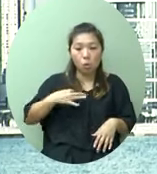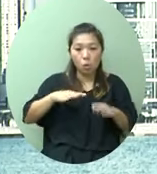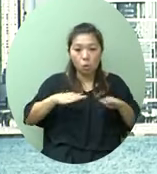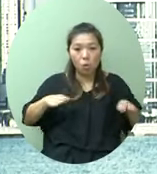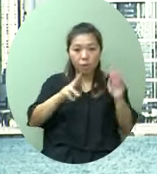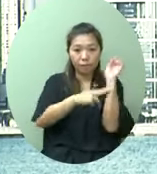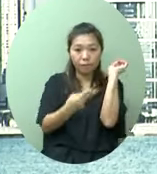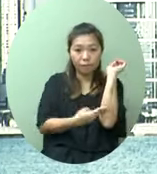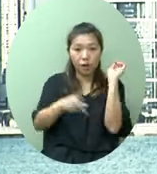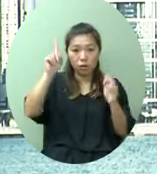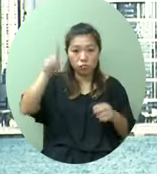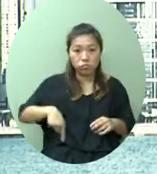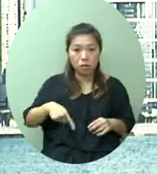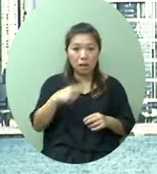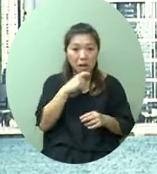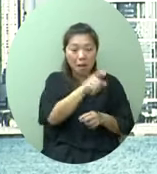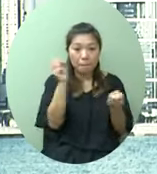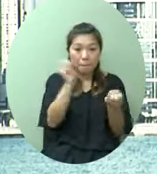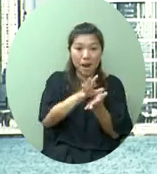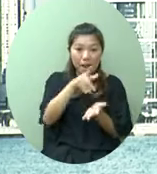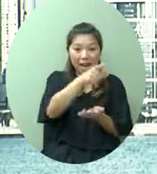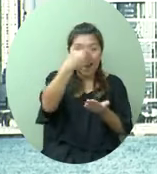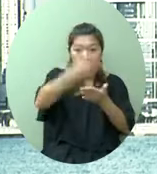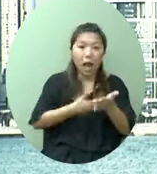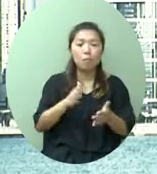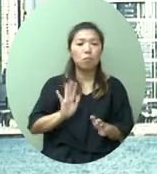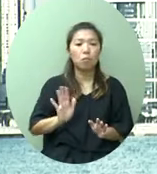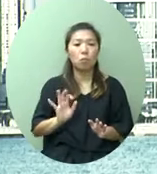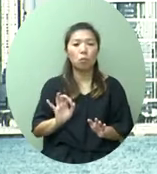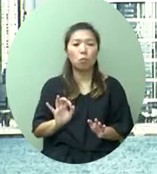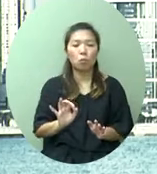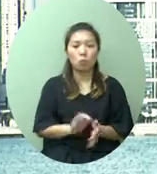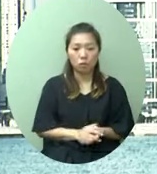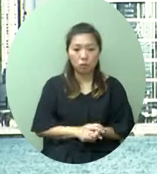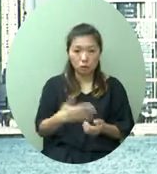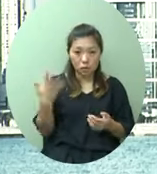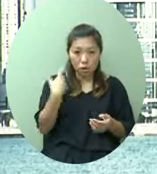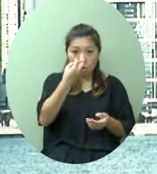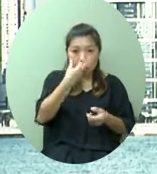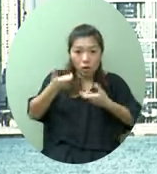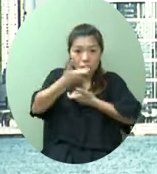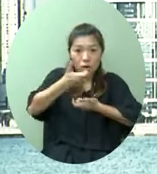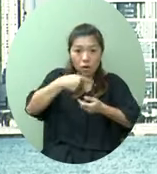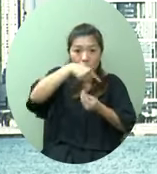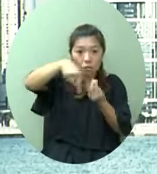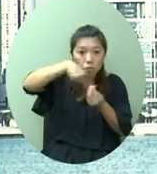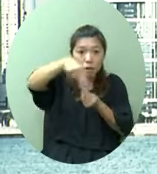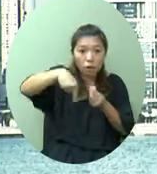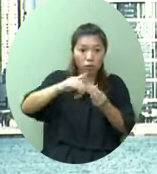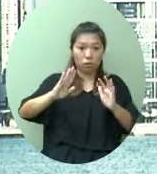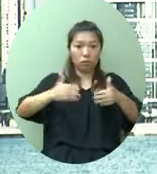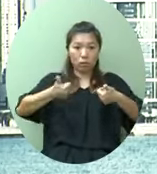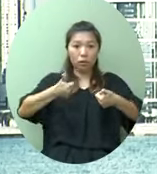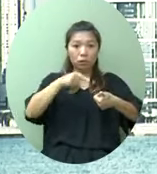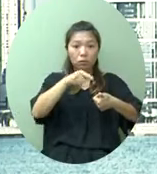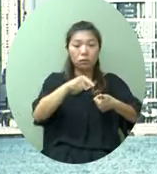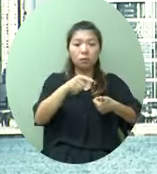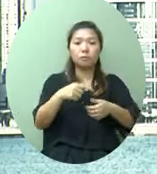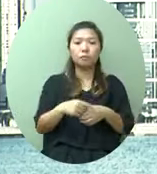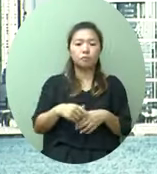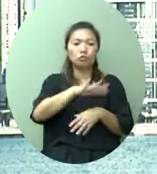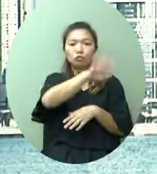到呢啲嘅數字嘅嚇。就香港嘅營商環境係嗰個優勝嘅地方。是